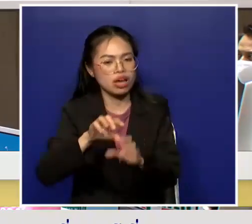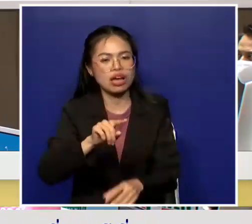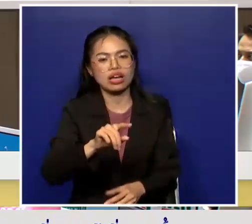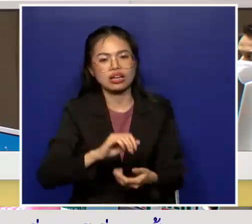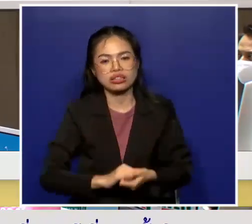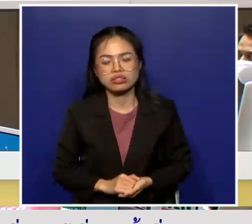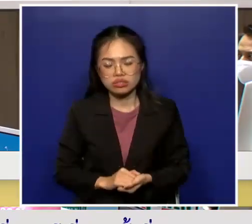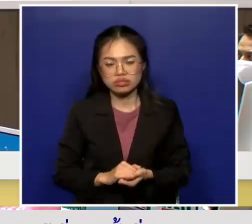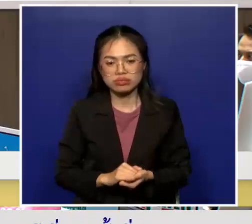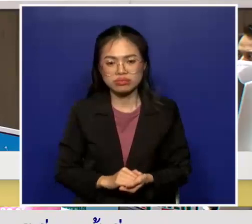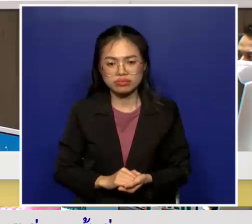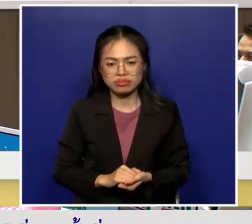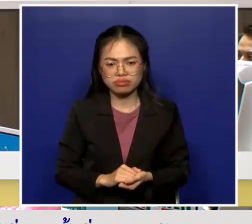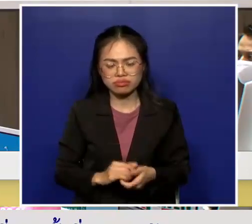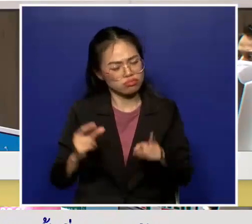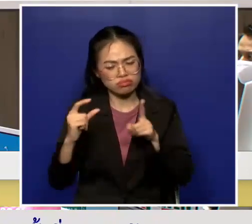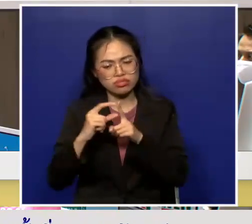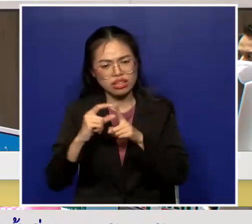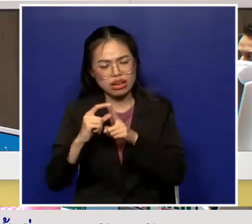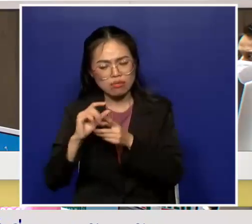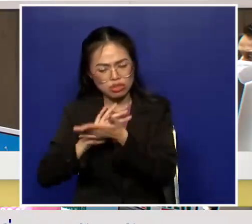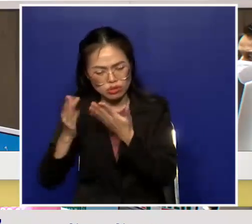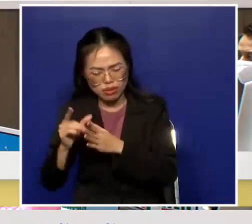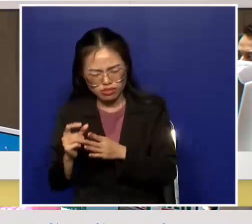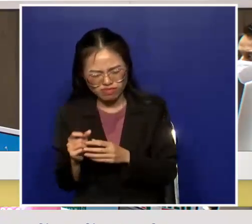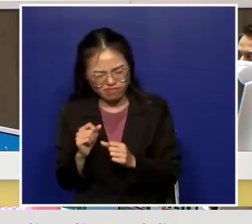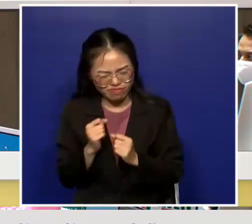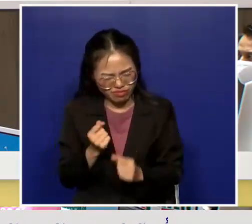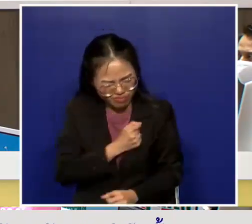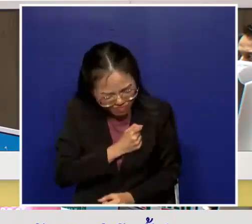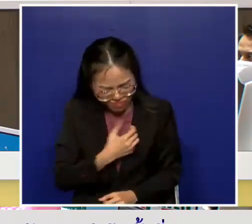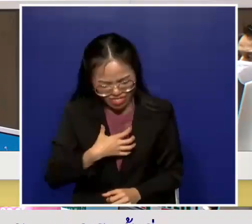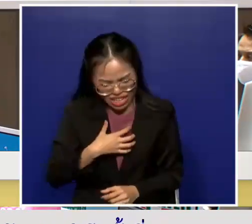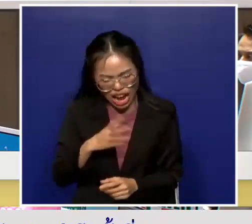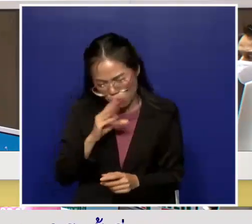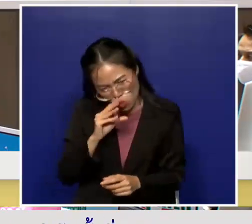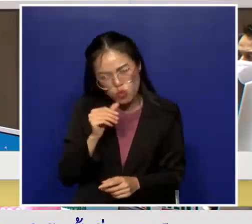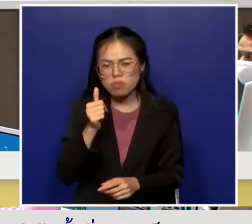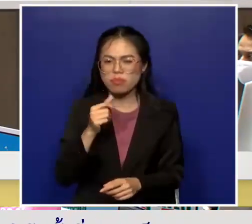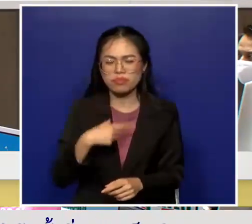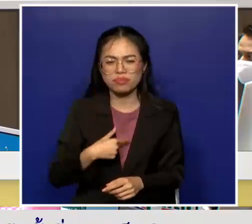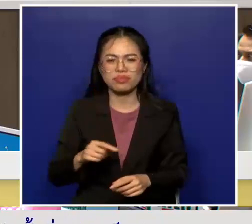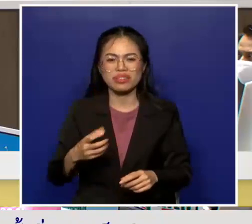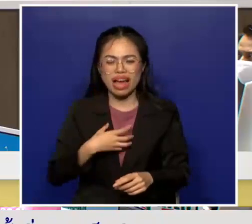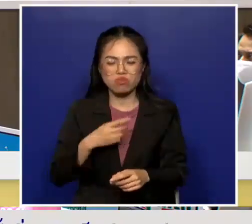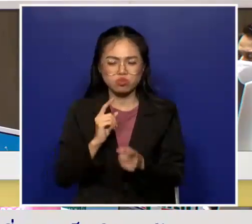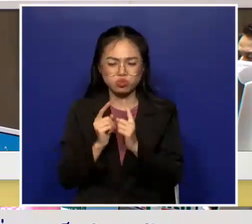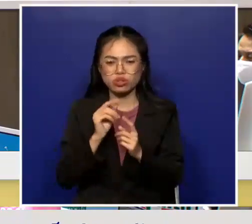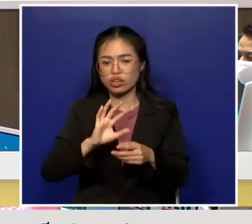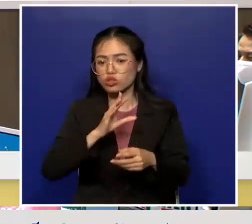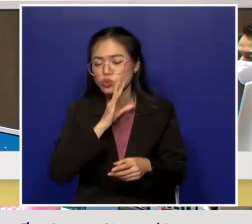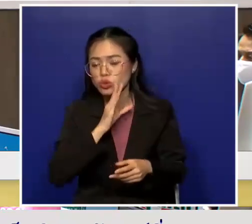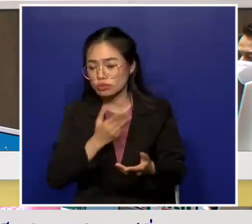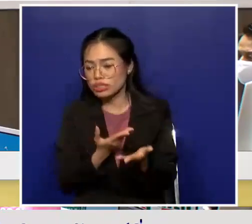ไม่สุภาพเนี่ยหลีกเลี่ยงมากนะกดดันมากท่านประธานนะแล้วตอนที่เขากว้านซื้อนะเขาสามารถรู้ล่วงหน้า